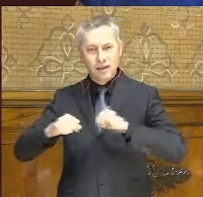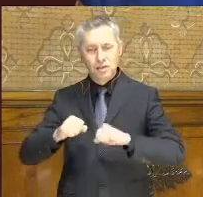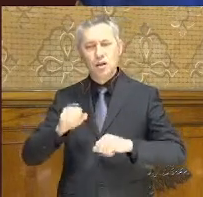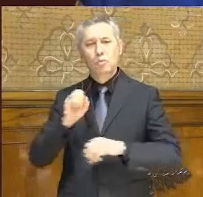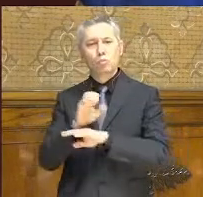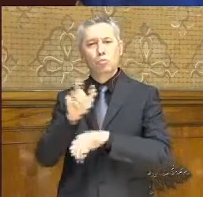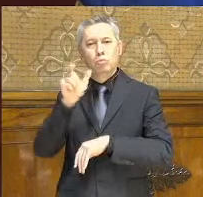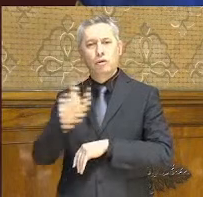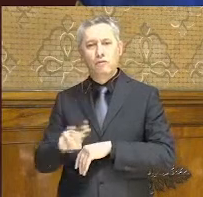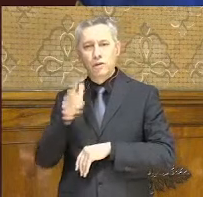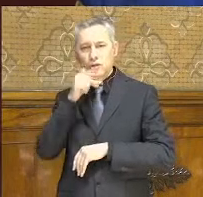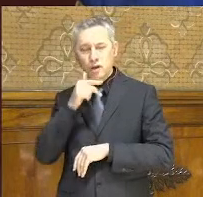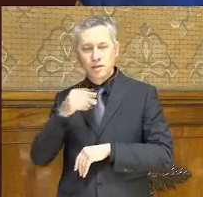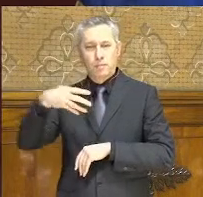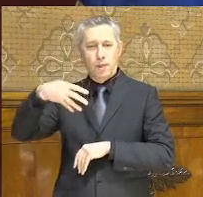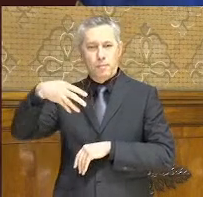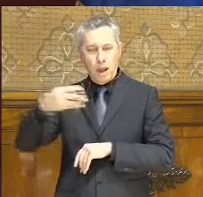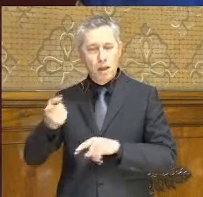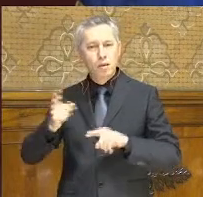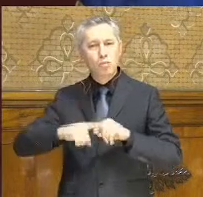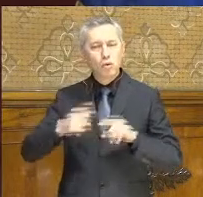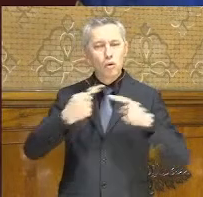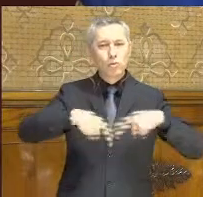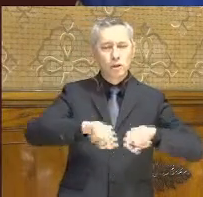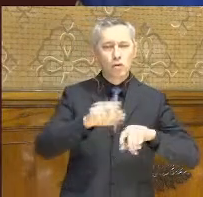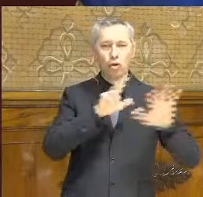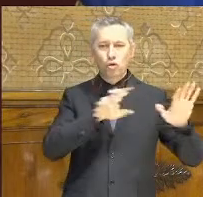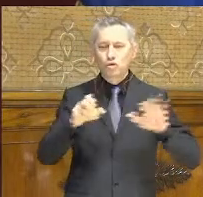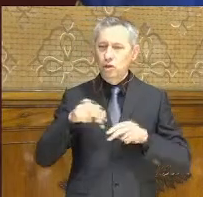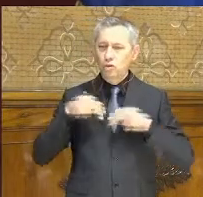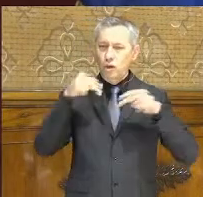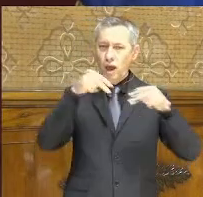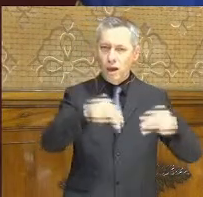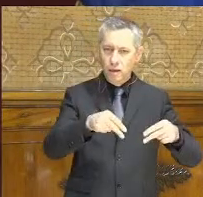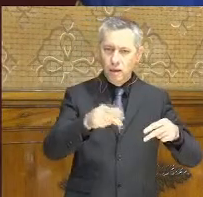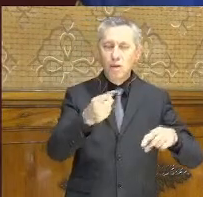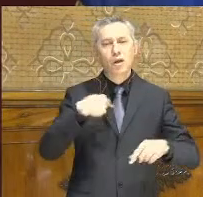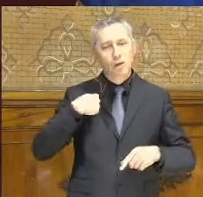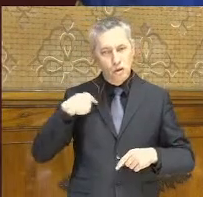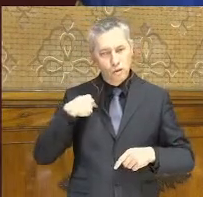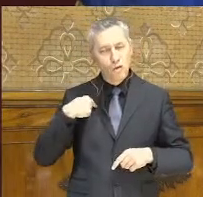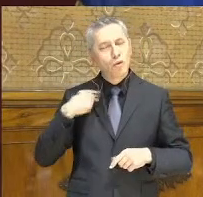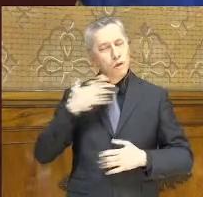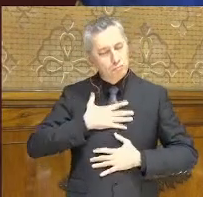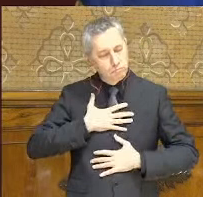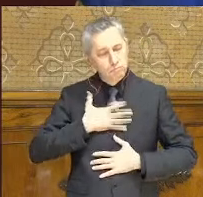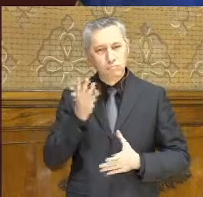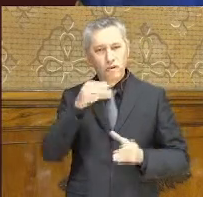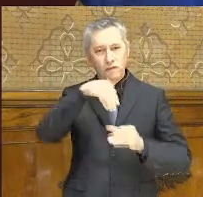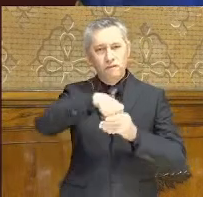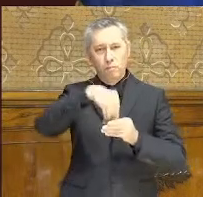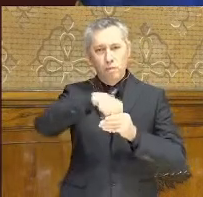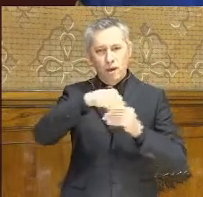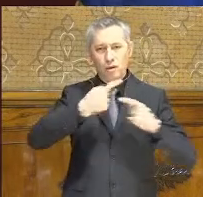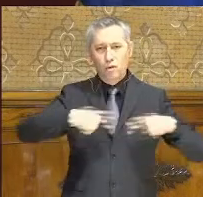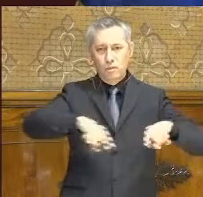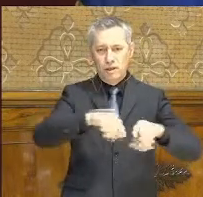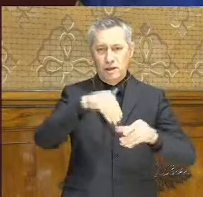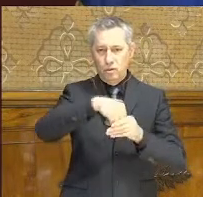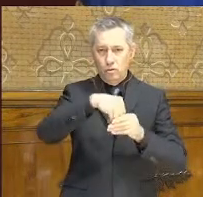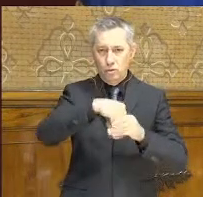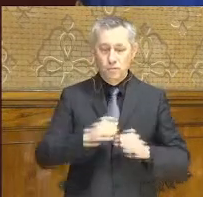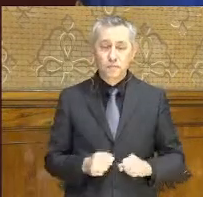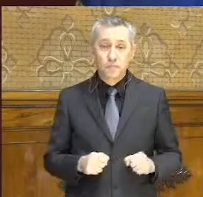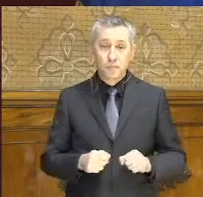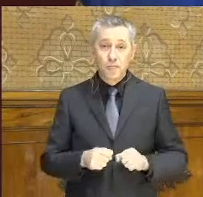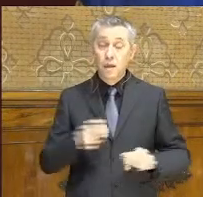e del Comitato 800 anni di cui con onore e con piacere faccio parte. E inauguro